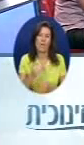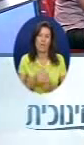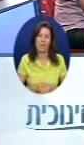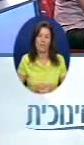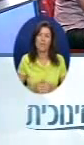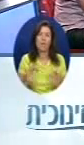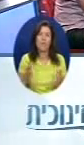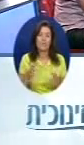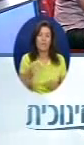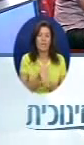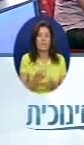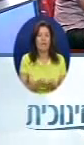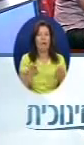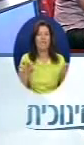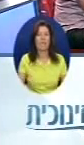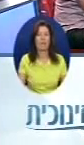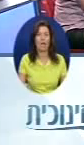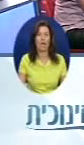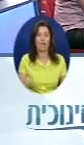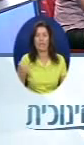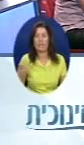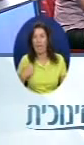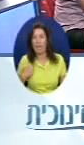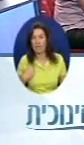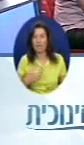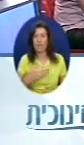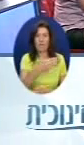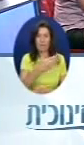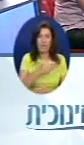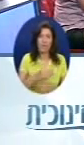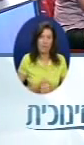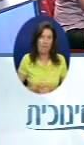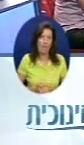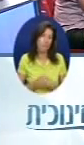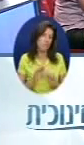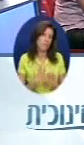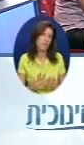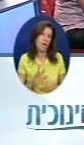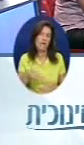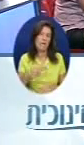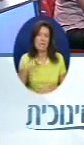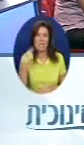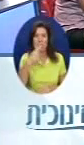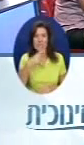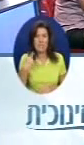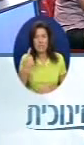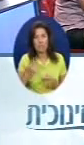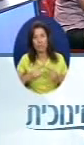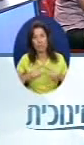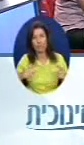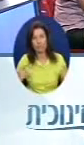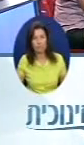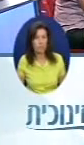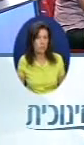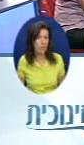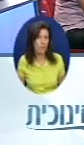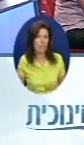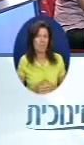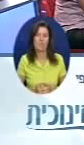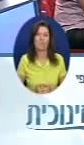אז אולי נפריד דת ומדינה, ואז תהיה ישראליות שבה באמת זהויות תהיה זהות על, שבה הישראליות והזהויות יוכלו להיות